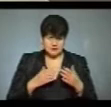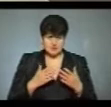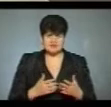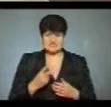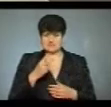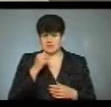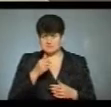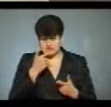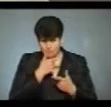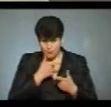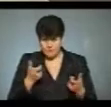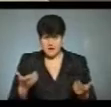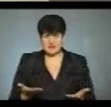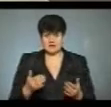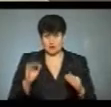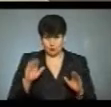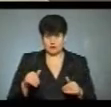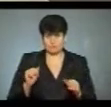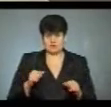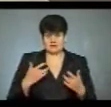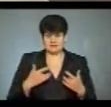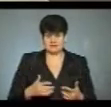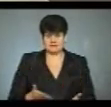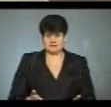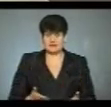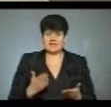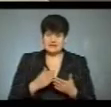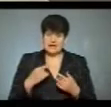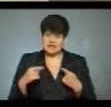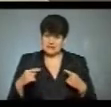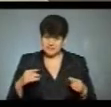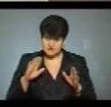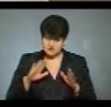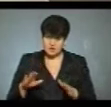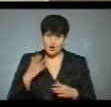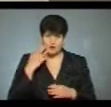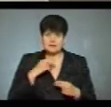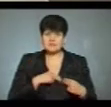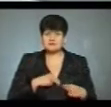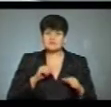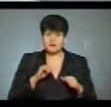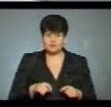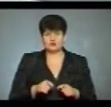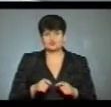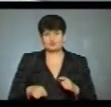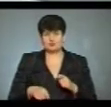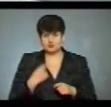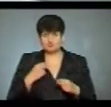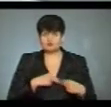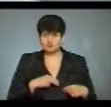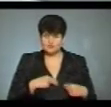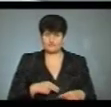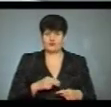організацією, за 2 місяці попередження, і тоді аж звільнення. Є інші принципи, коли працівник може порушити трудову, виробничу,